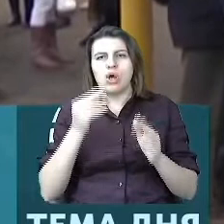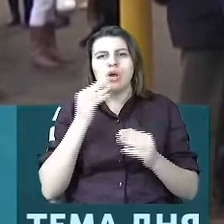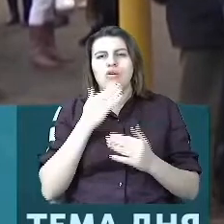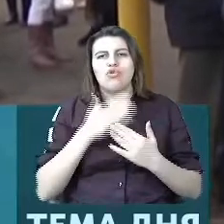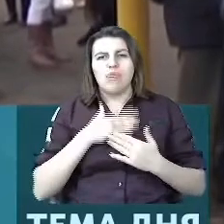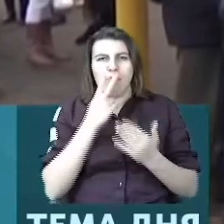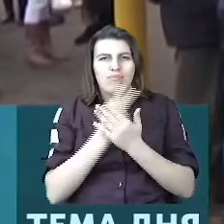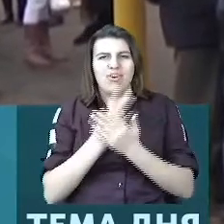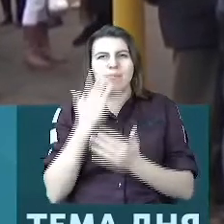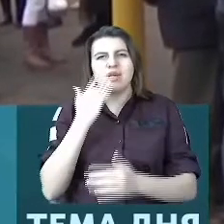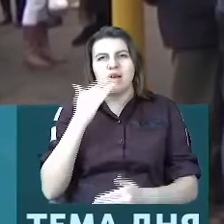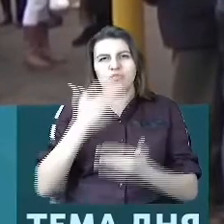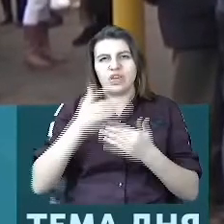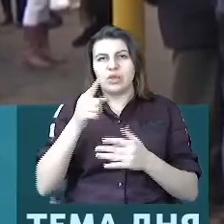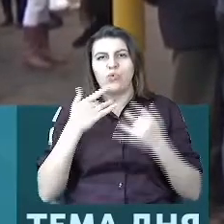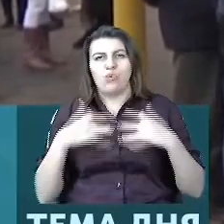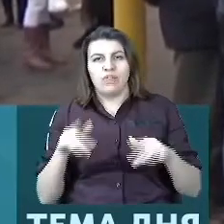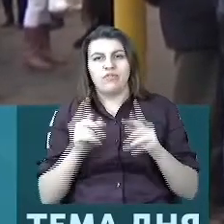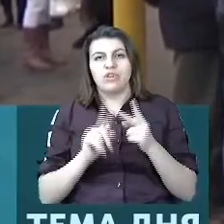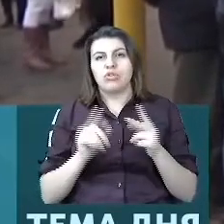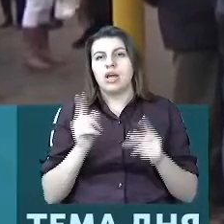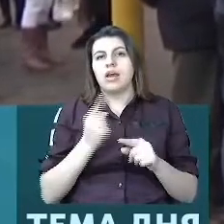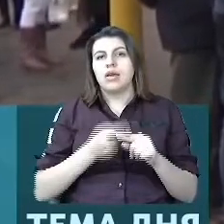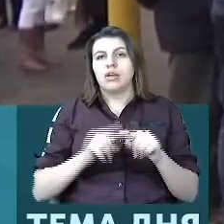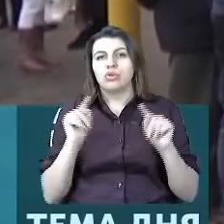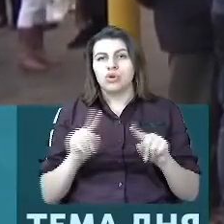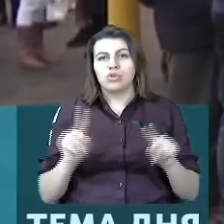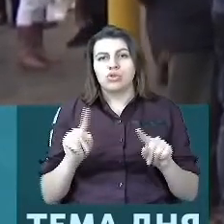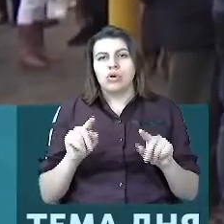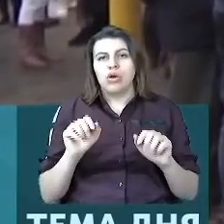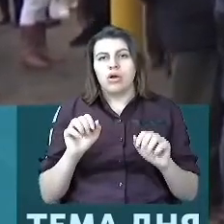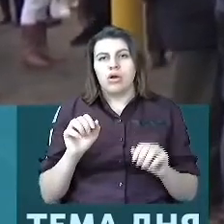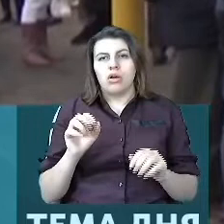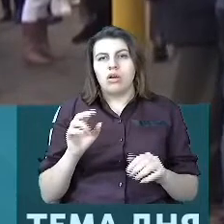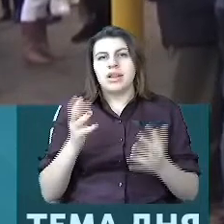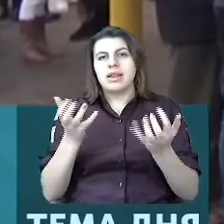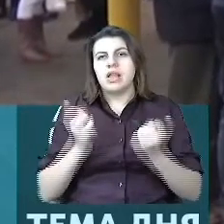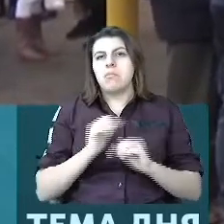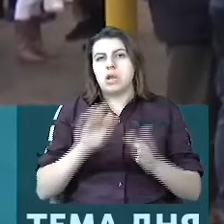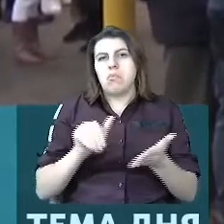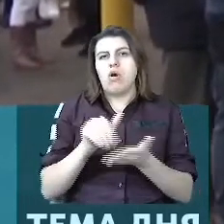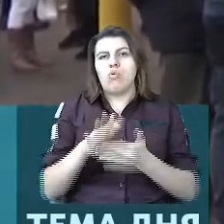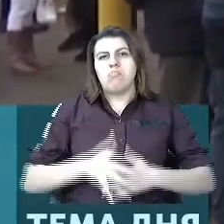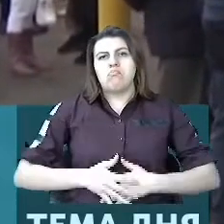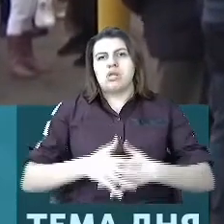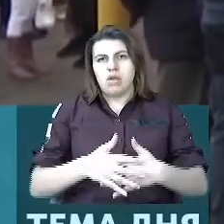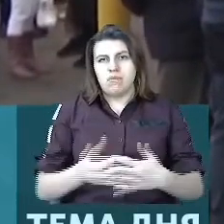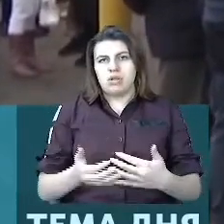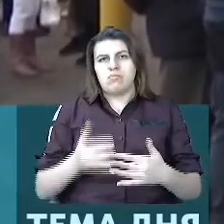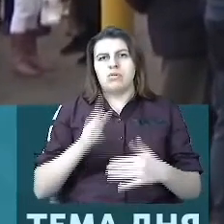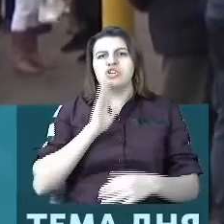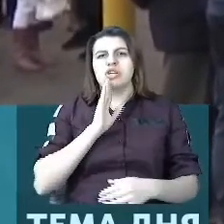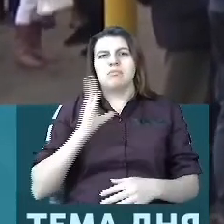А второе – это то, что можно и не принимать, отказывать на работу беременным женщинам, женщинам с детьми, увольнять их за